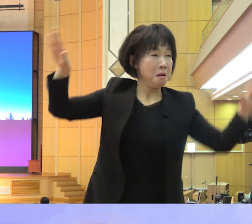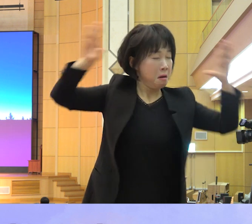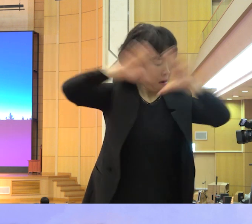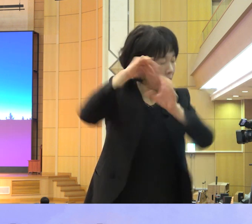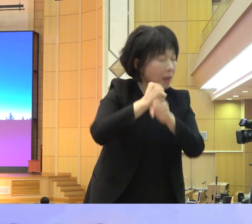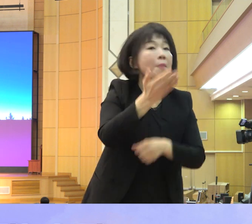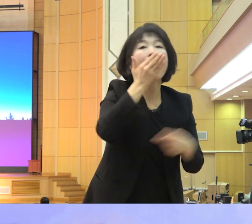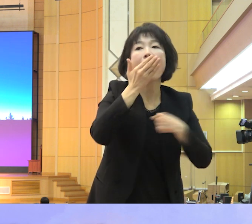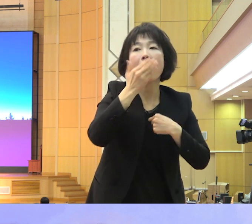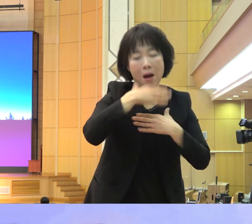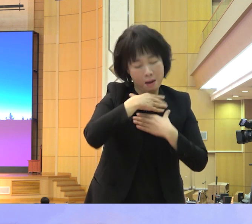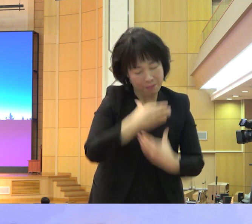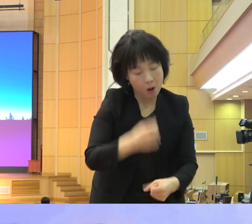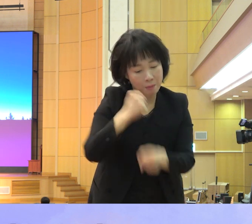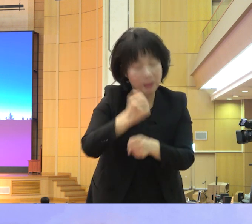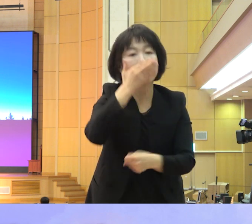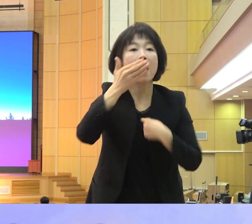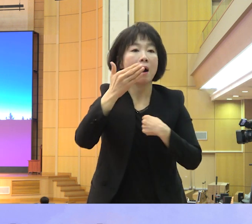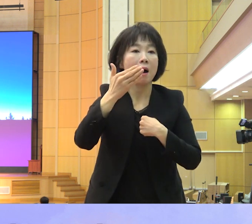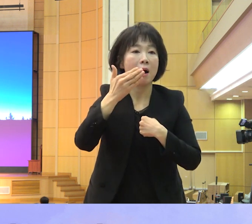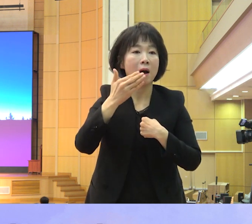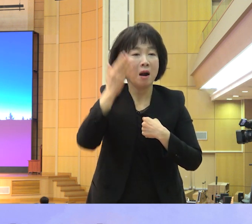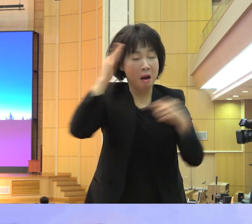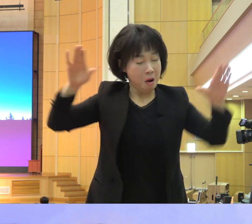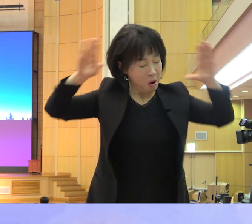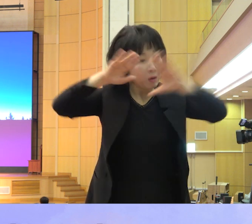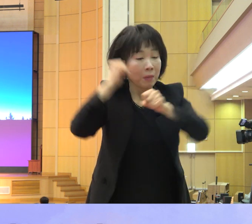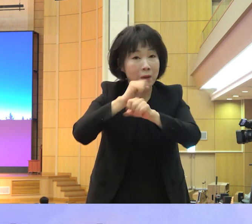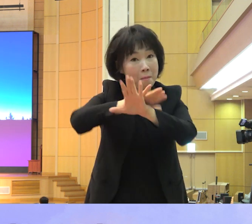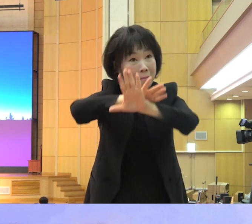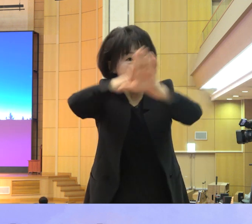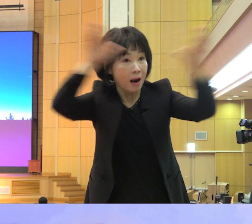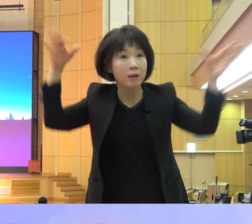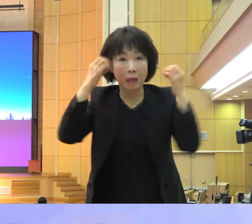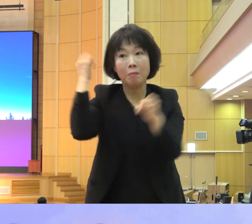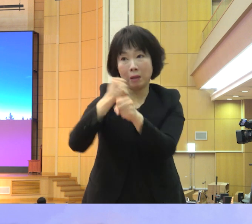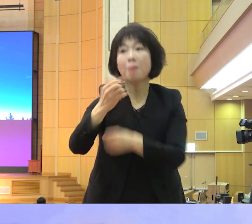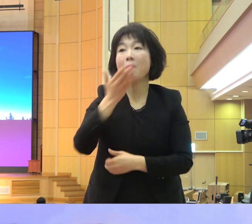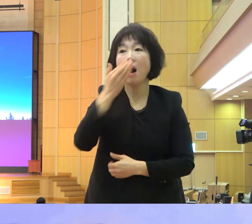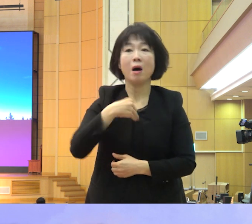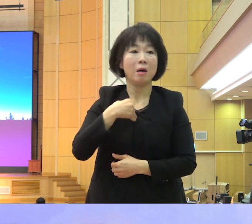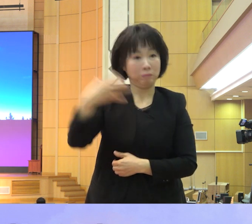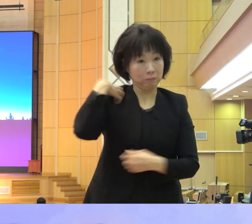환난도 창조하고 평안도 창조하는 하나님이라고 말씀하고 있는 것입니다.